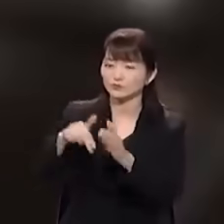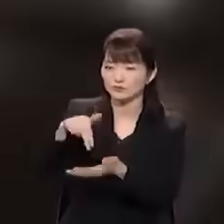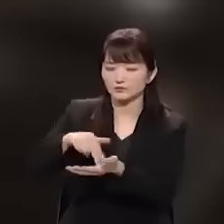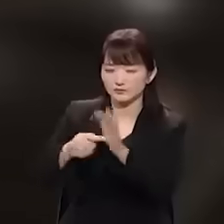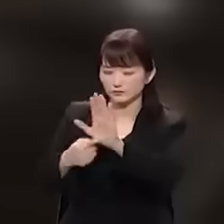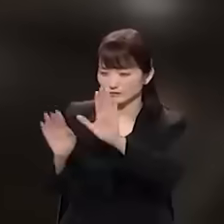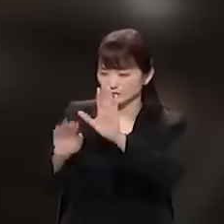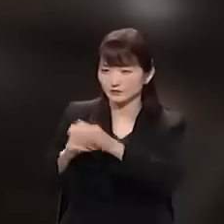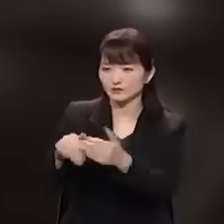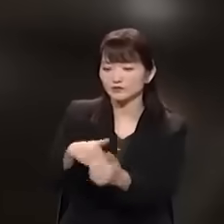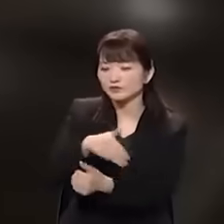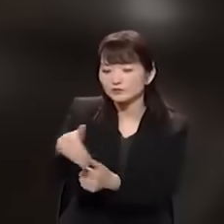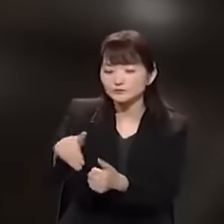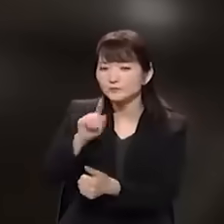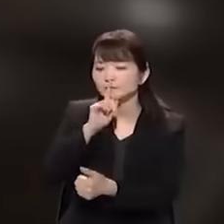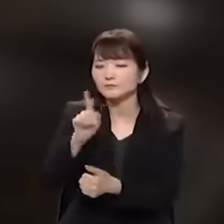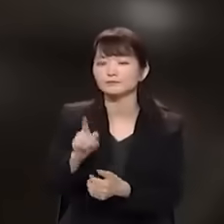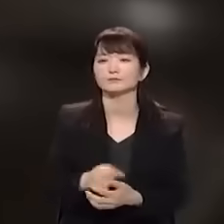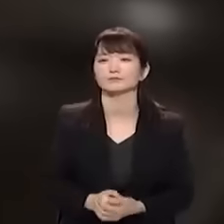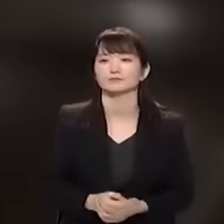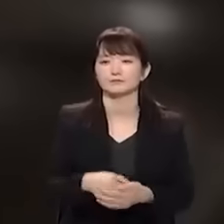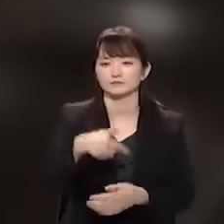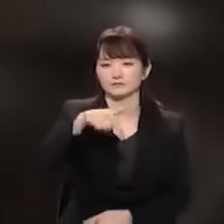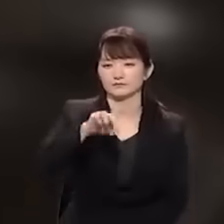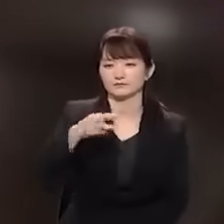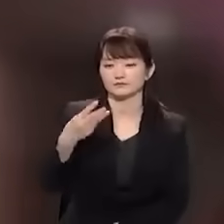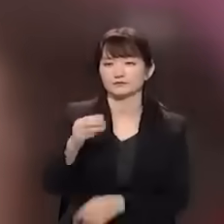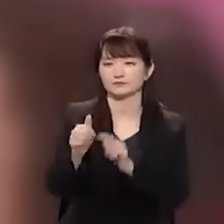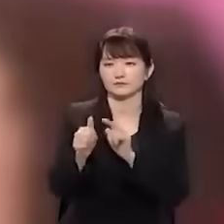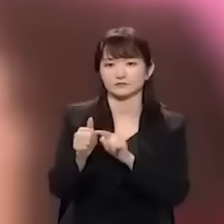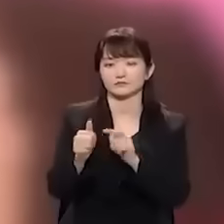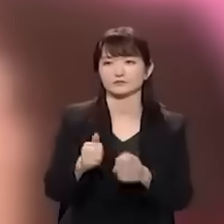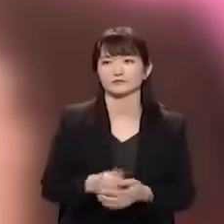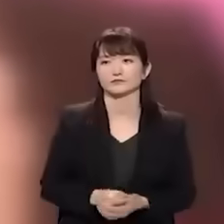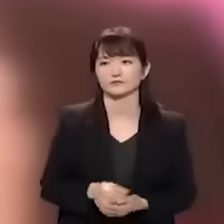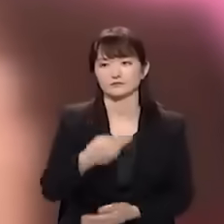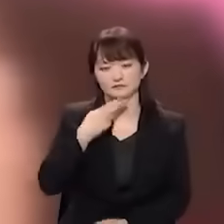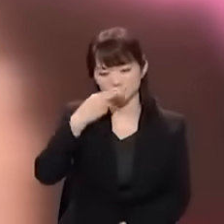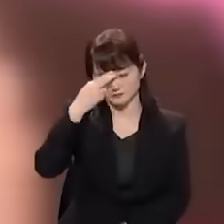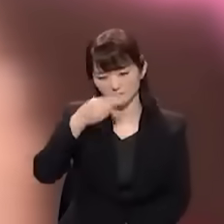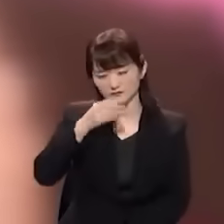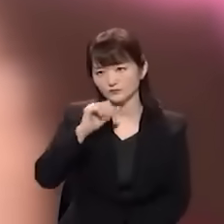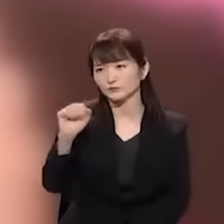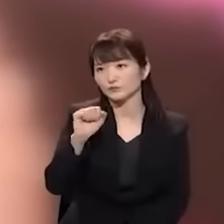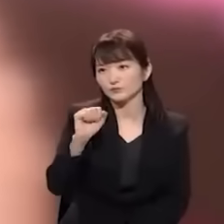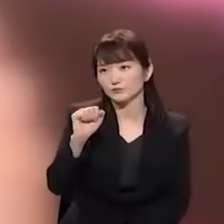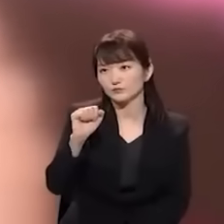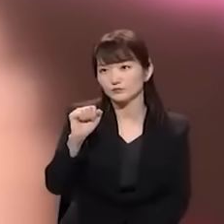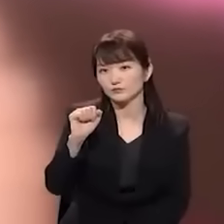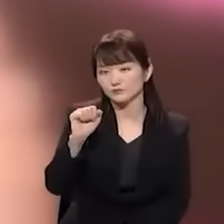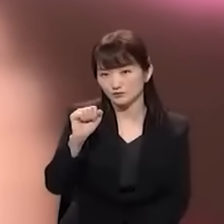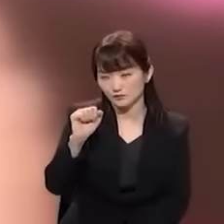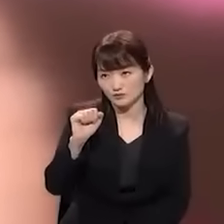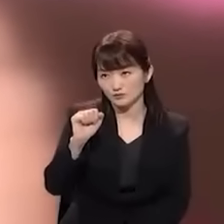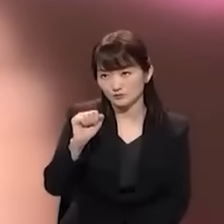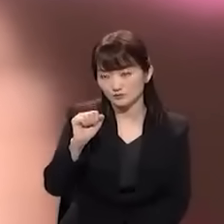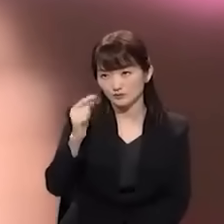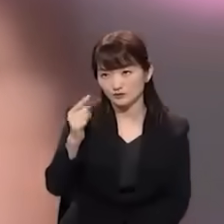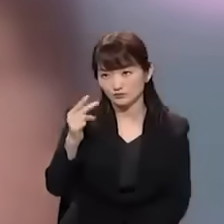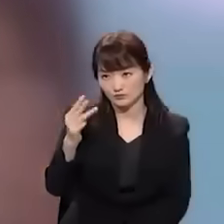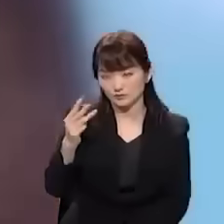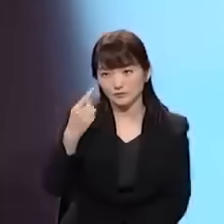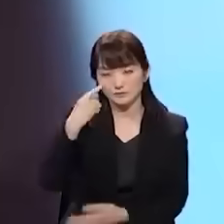주변인들의 이야기에 따르면 길씨가 사실은 어 음주전 삼진 하우 당했었죠 세 번을